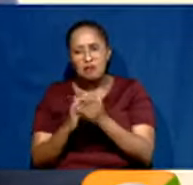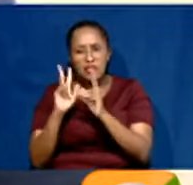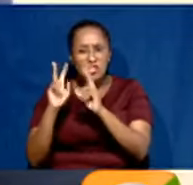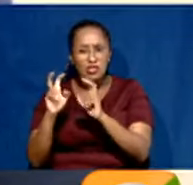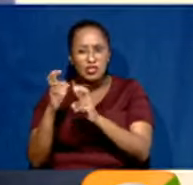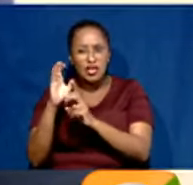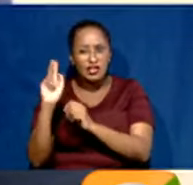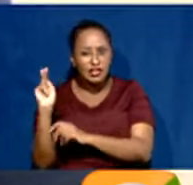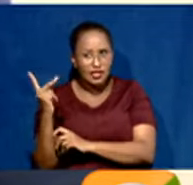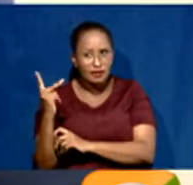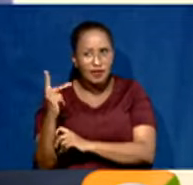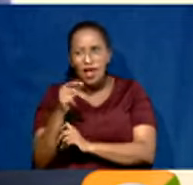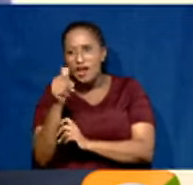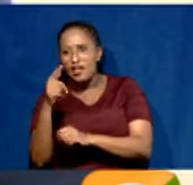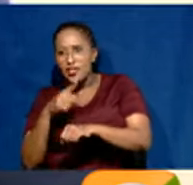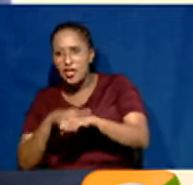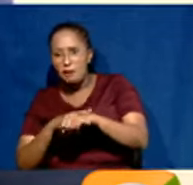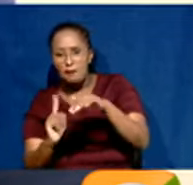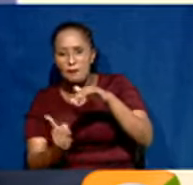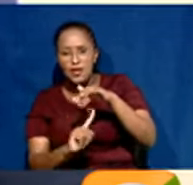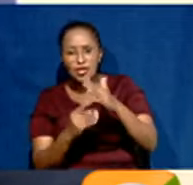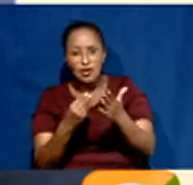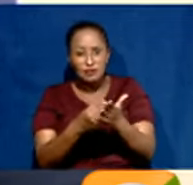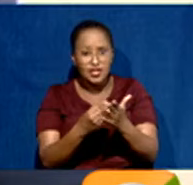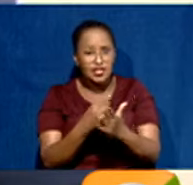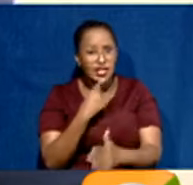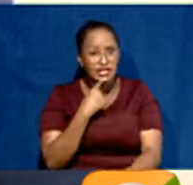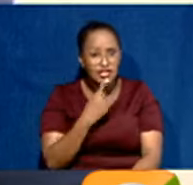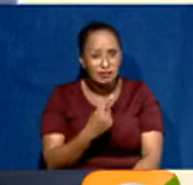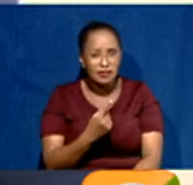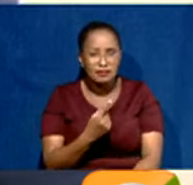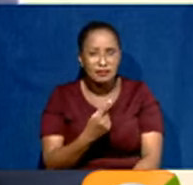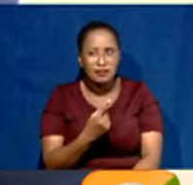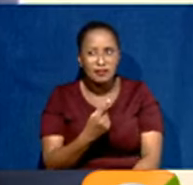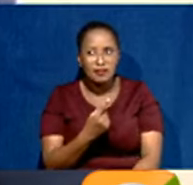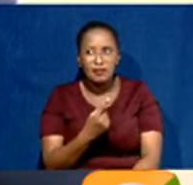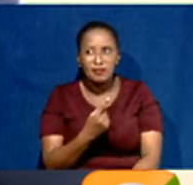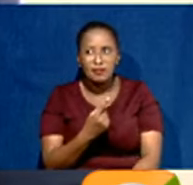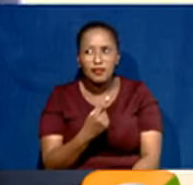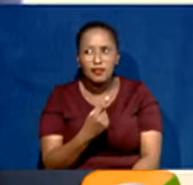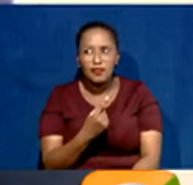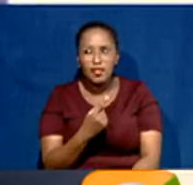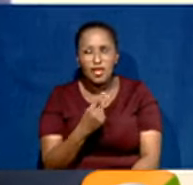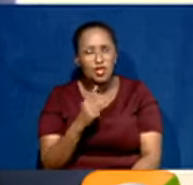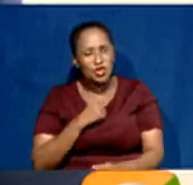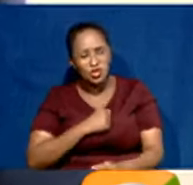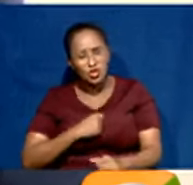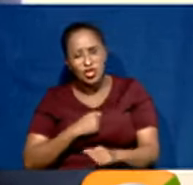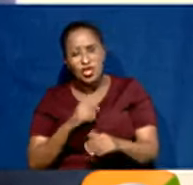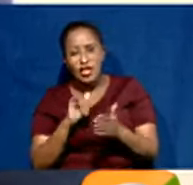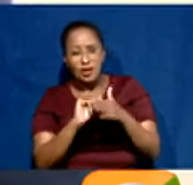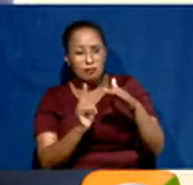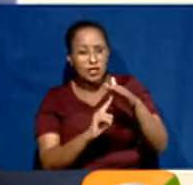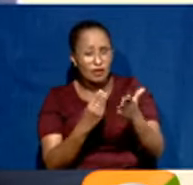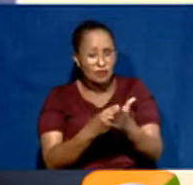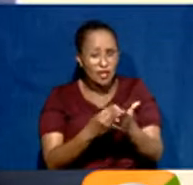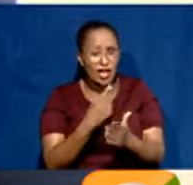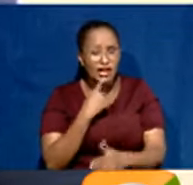fulani waziri wa fedha Henry Rotich akasema kwamba hapana. Njuguna. Waziri wa fedha Njuguna Ndungu akasema